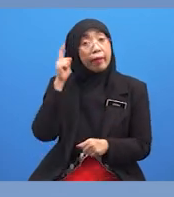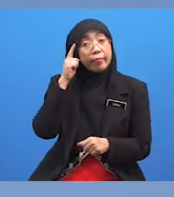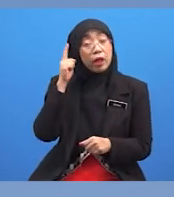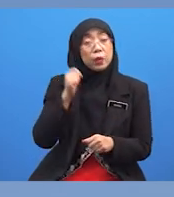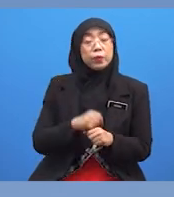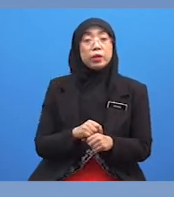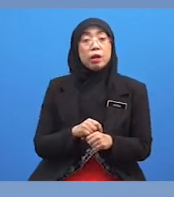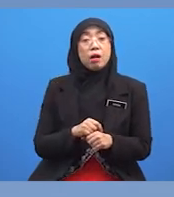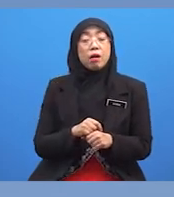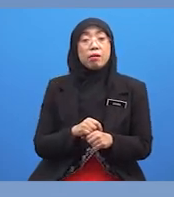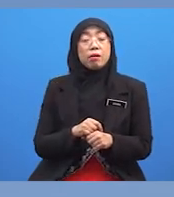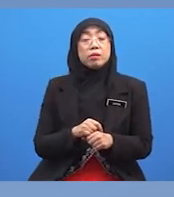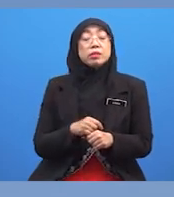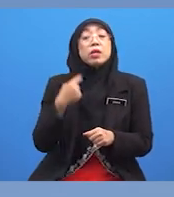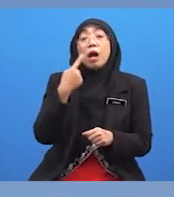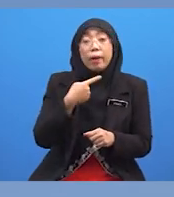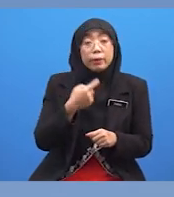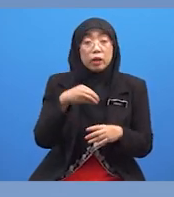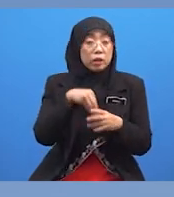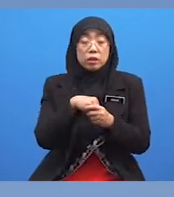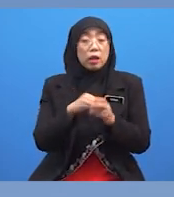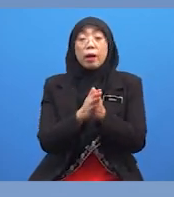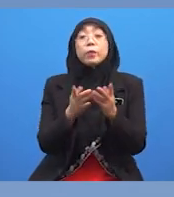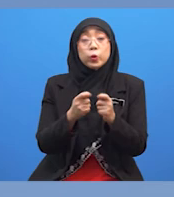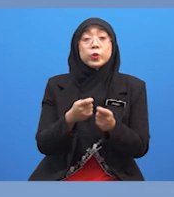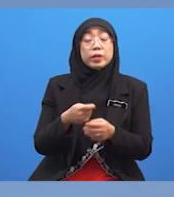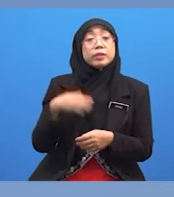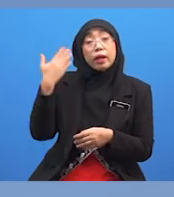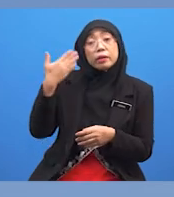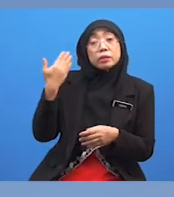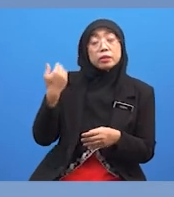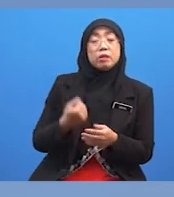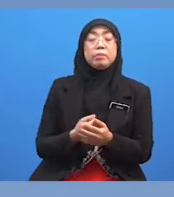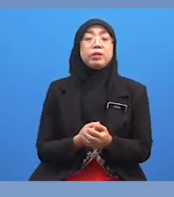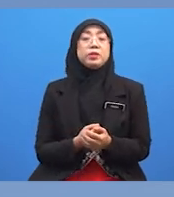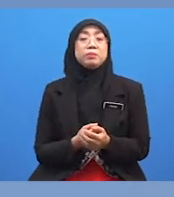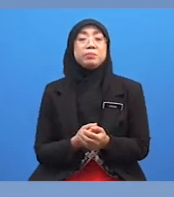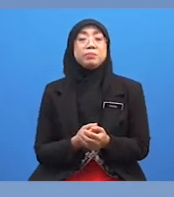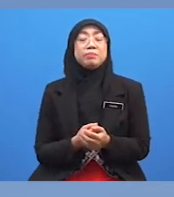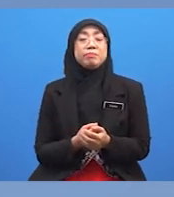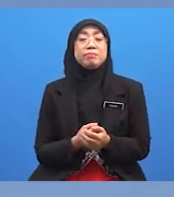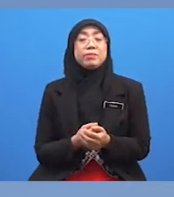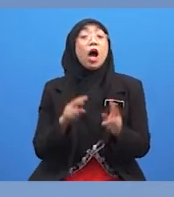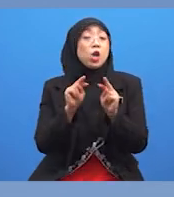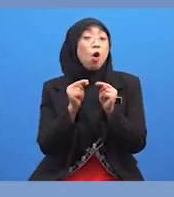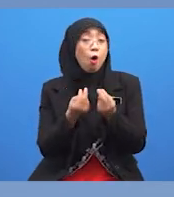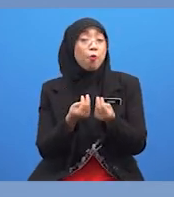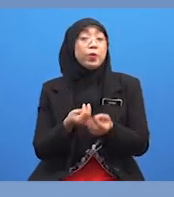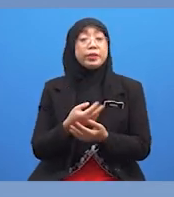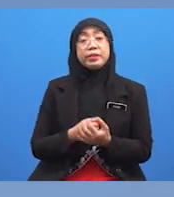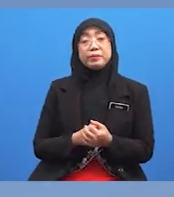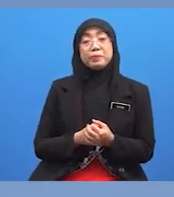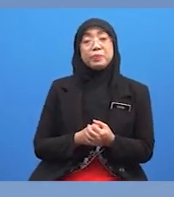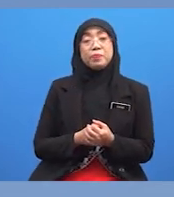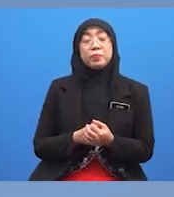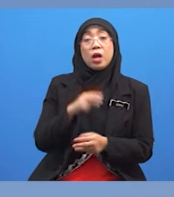kebolehan watak-watak dalam teks Sulalatus Salatin Sejarah Melayu dan novel Sodagar Besar dari Kuala